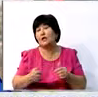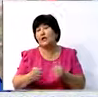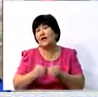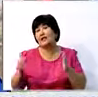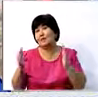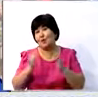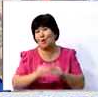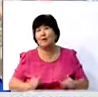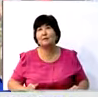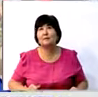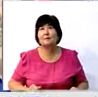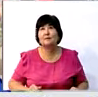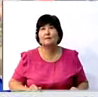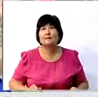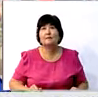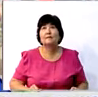домом.